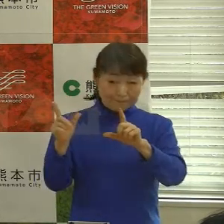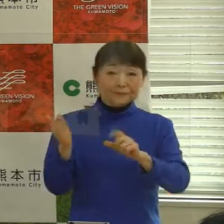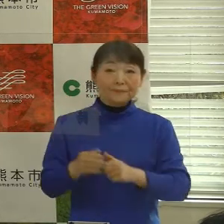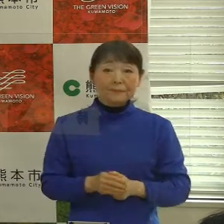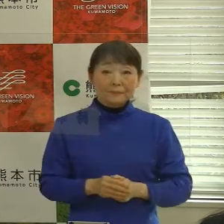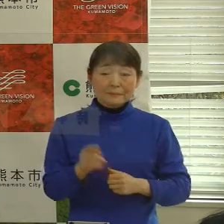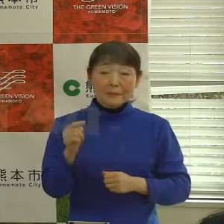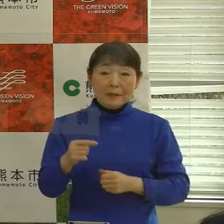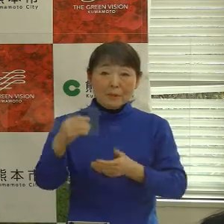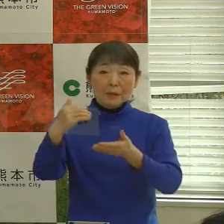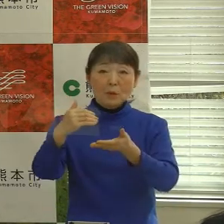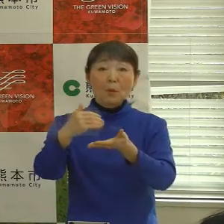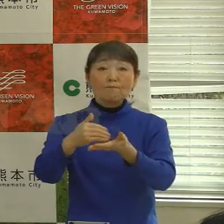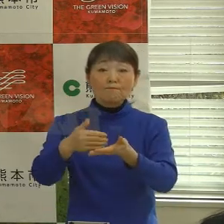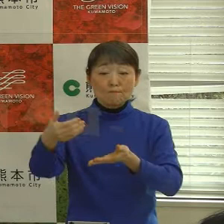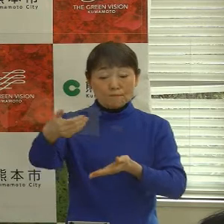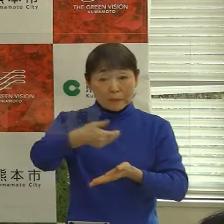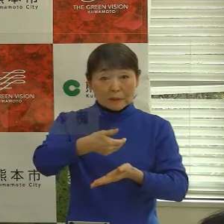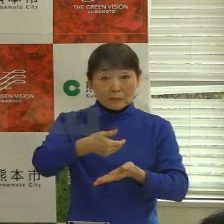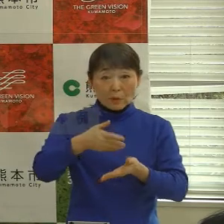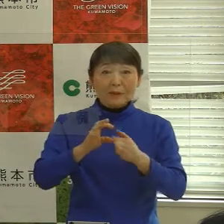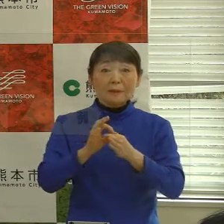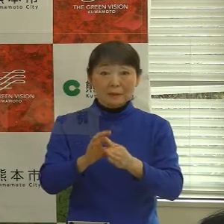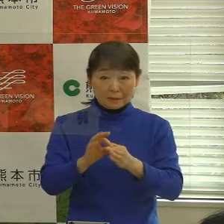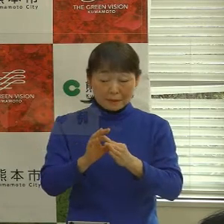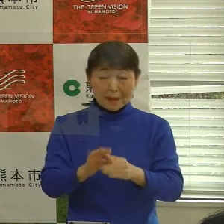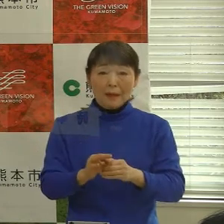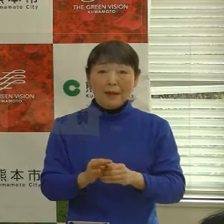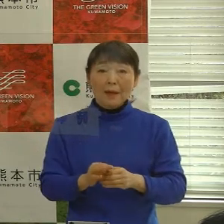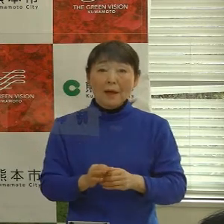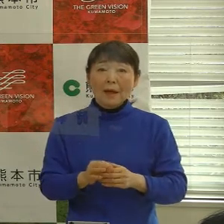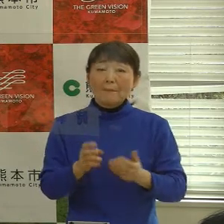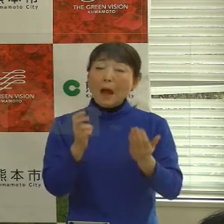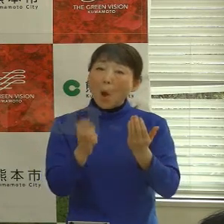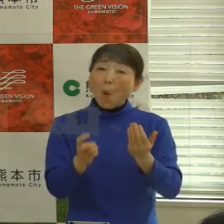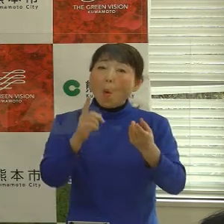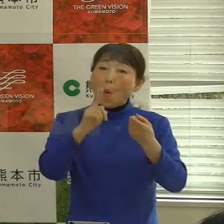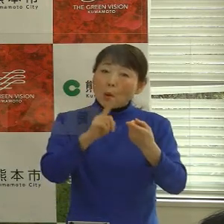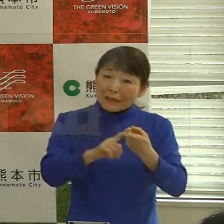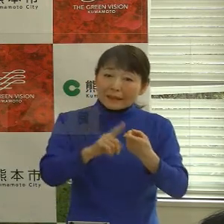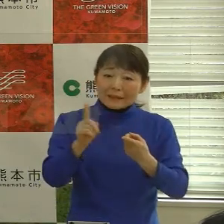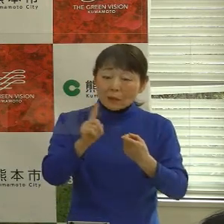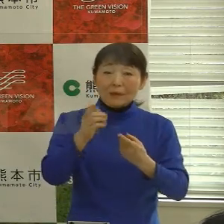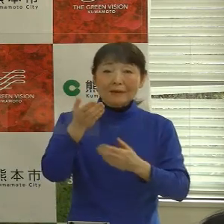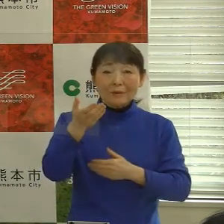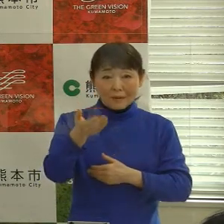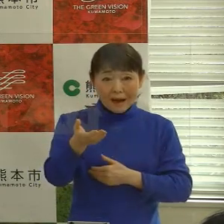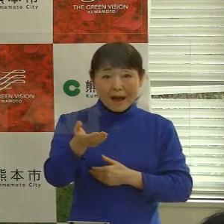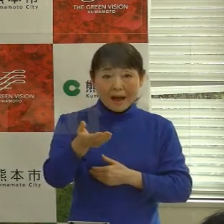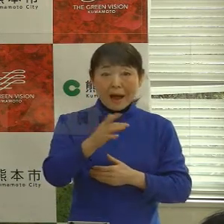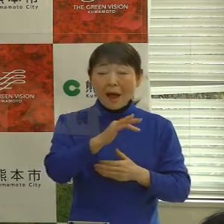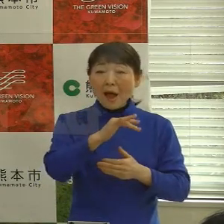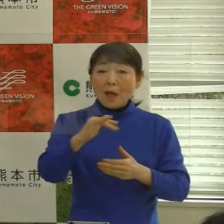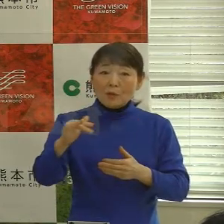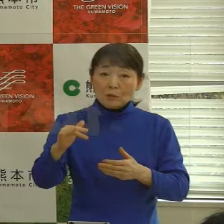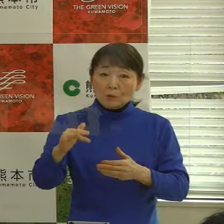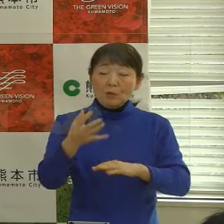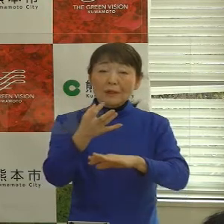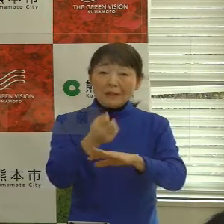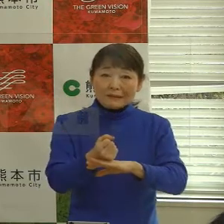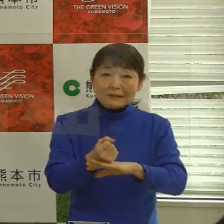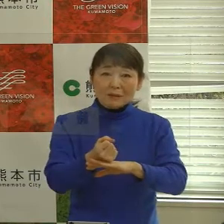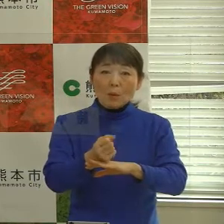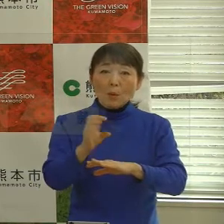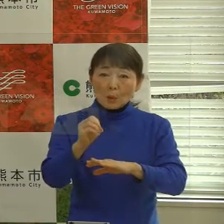まあ、今の点に関してなんですけれども、まず法的にどうかということで言いますと、水質汚濁防止法